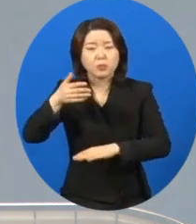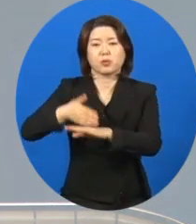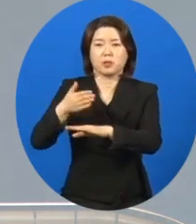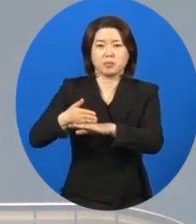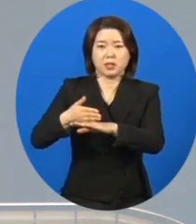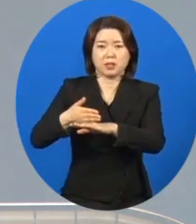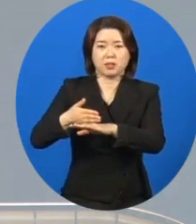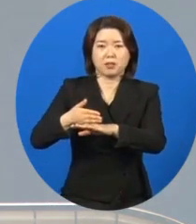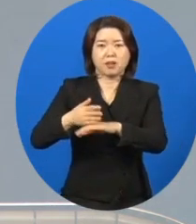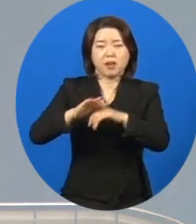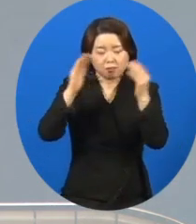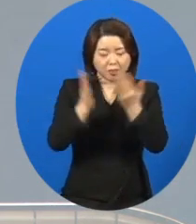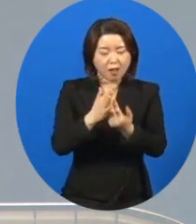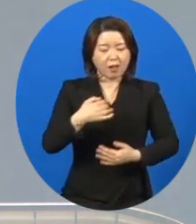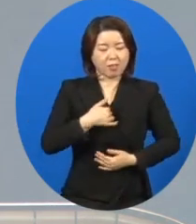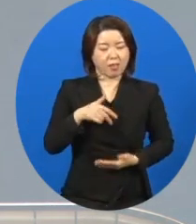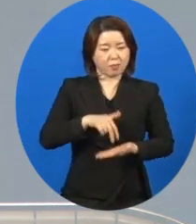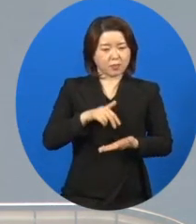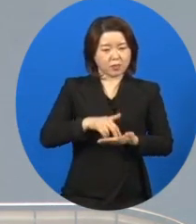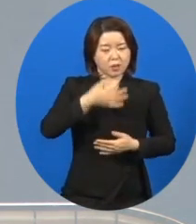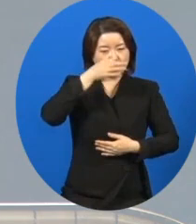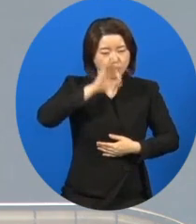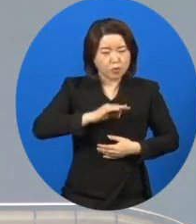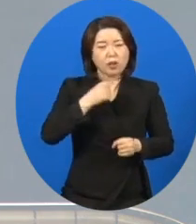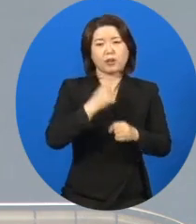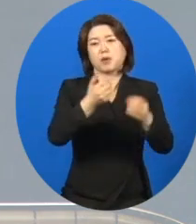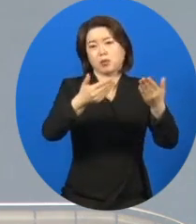다 자기에게 유익하게 주님이 하신